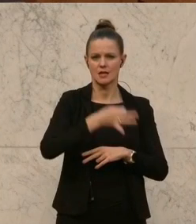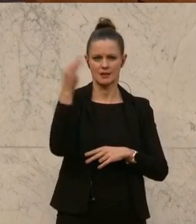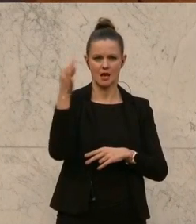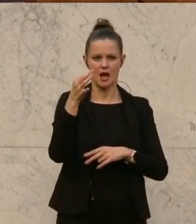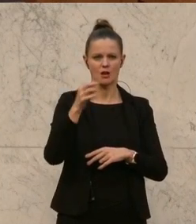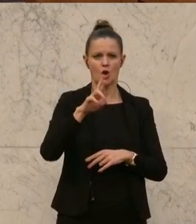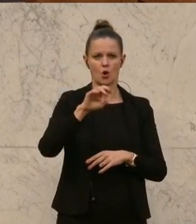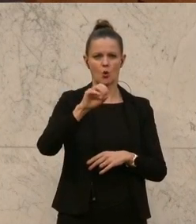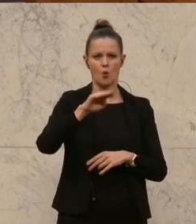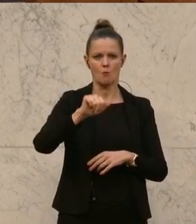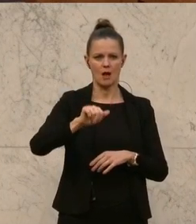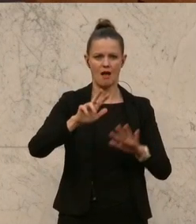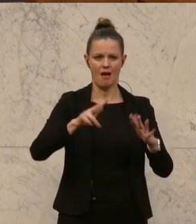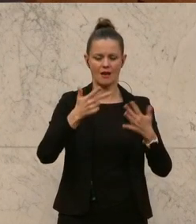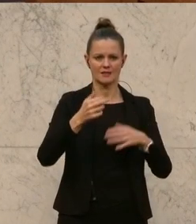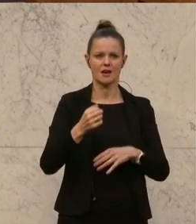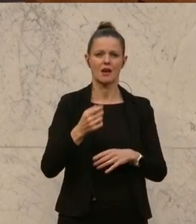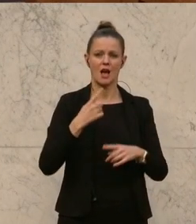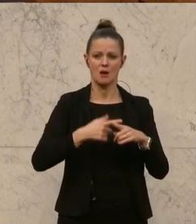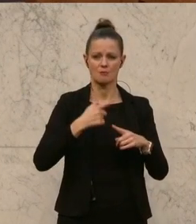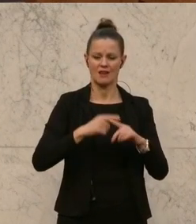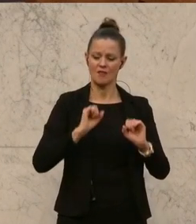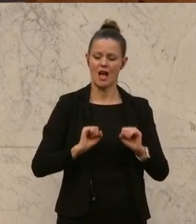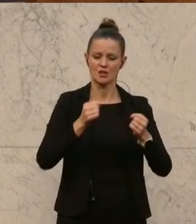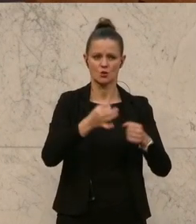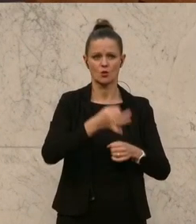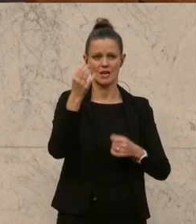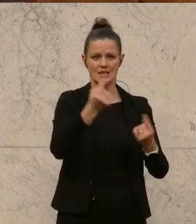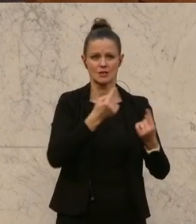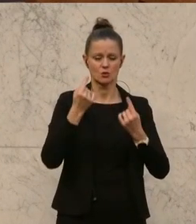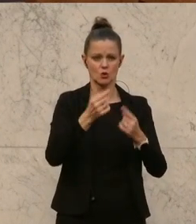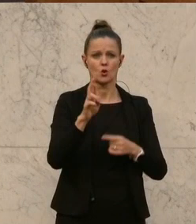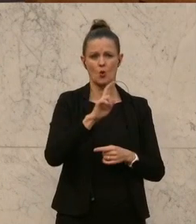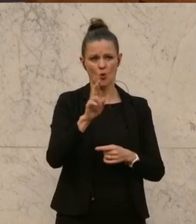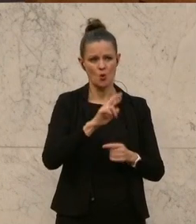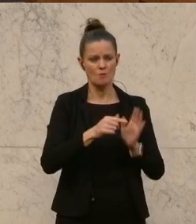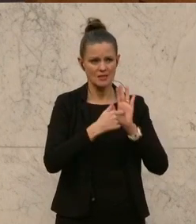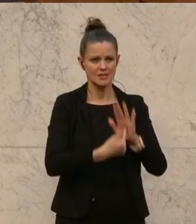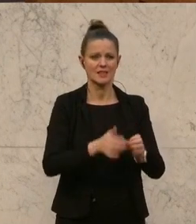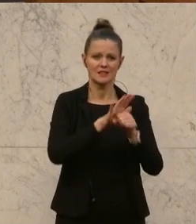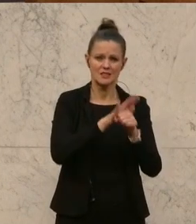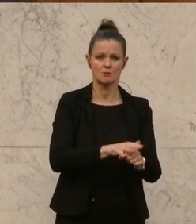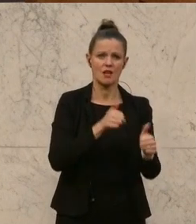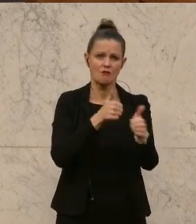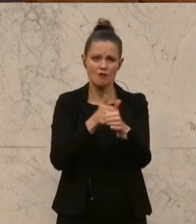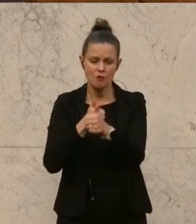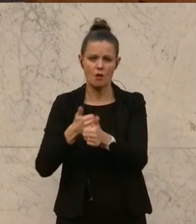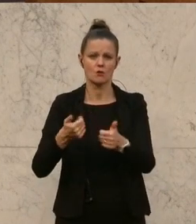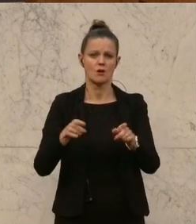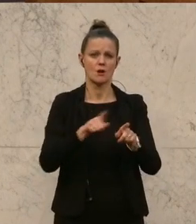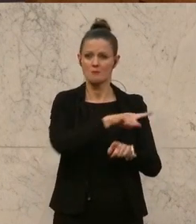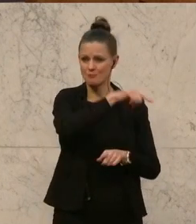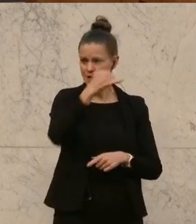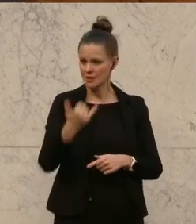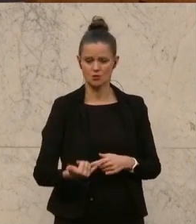April, der ein Aktionstag ist, der auf die Situation der Roma hinweisen soll, auf deren Diskriminierung, Verfolgung, die ja bis zum